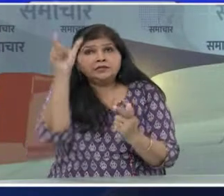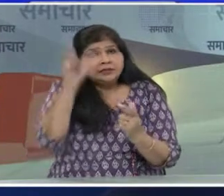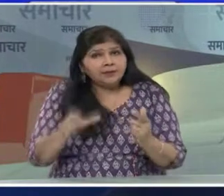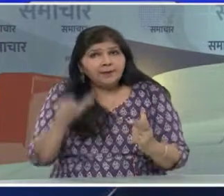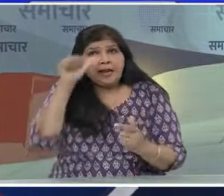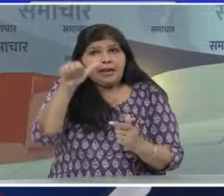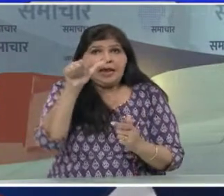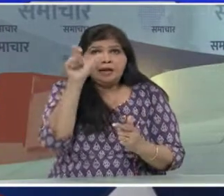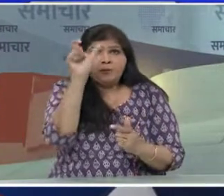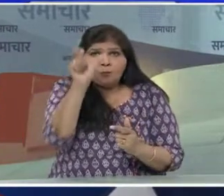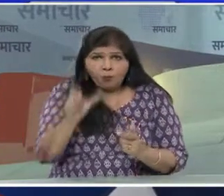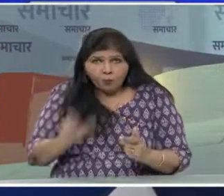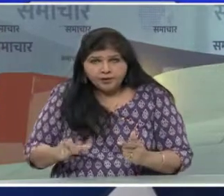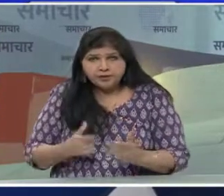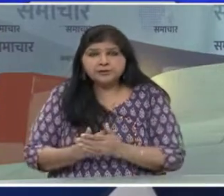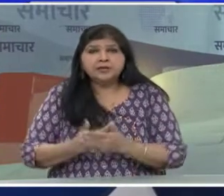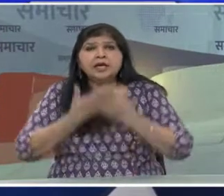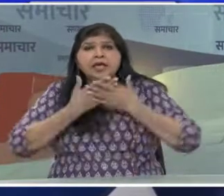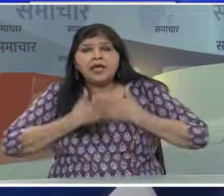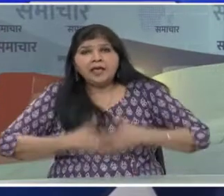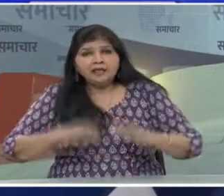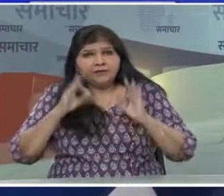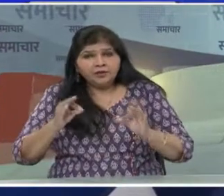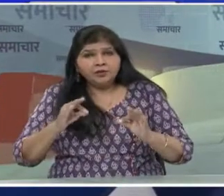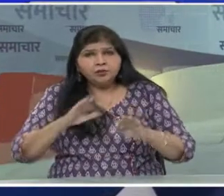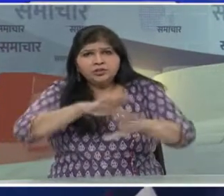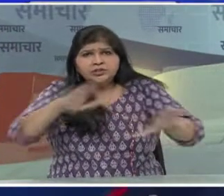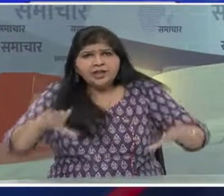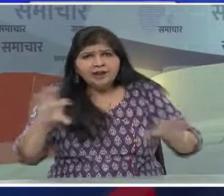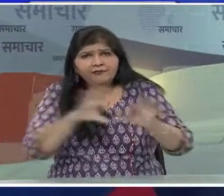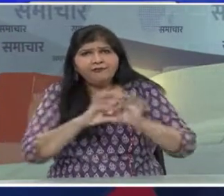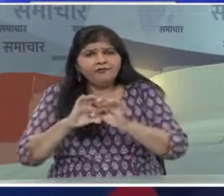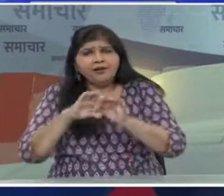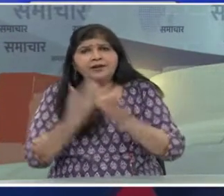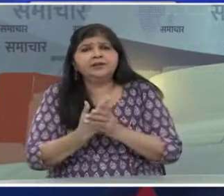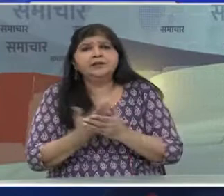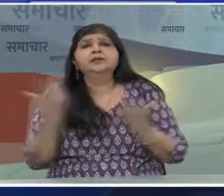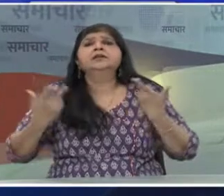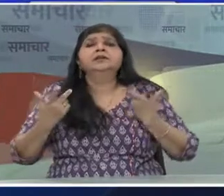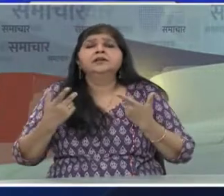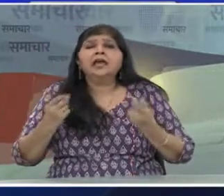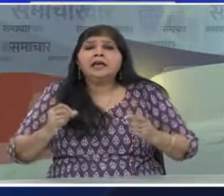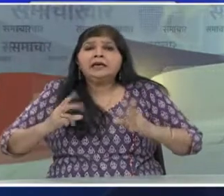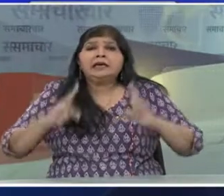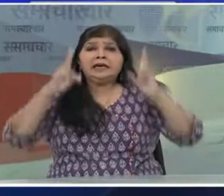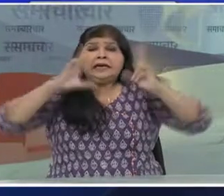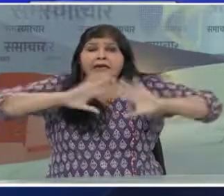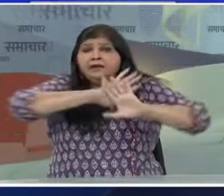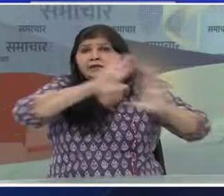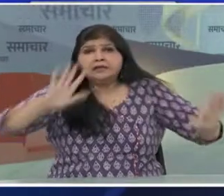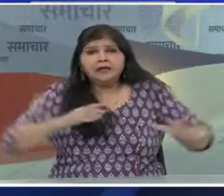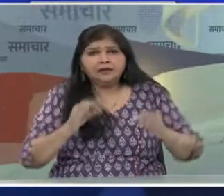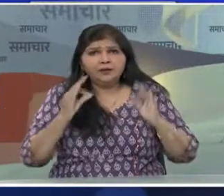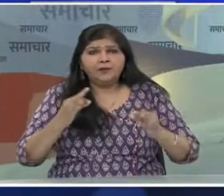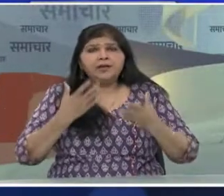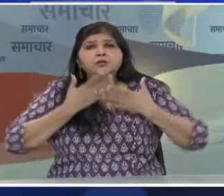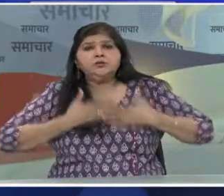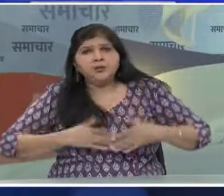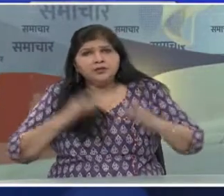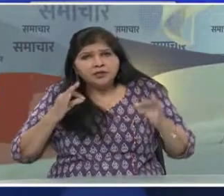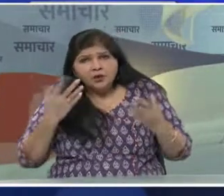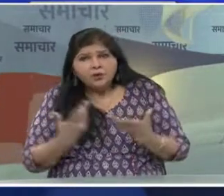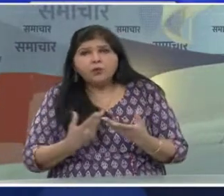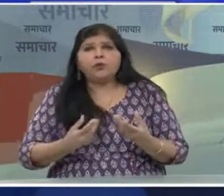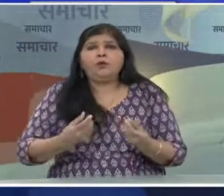हैं, हेल्दी विलेज हो, चाइल्ड फ्रेंडली विलेज हो, क्लीन एंड ग्रीन विलेज की मैंने बात की, तो सारे ही इसके माध्यम से होंगे। जब